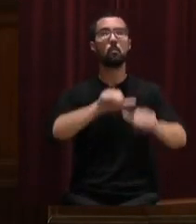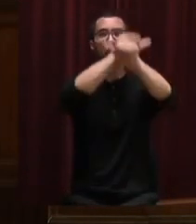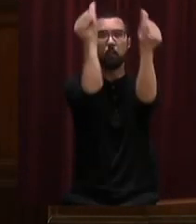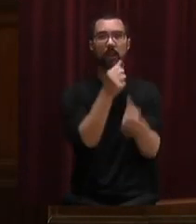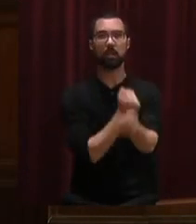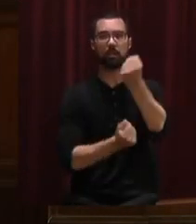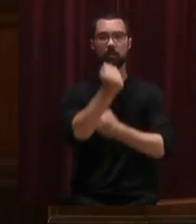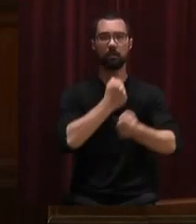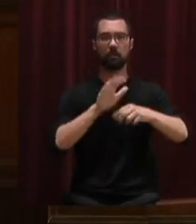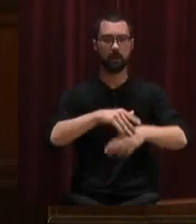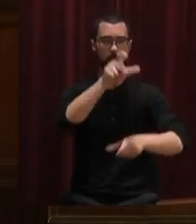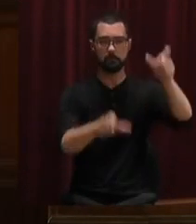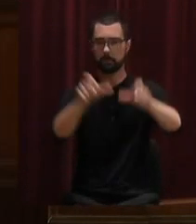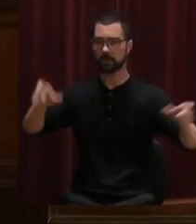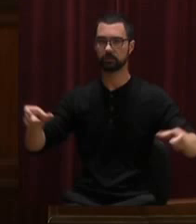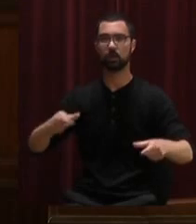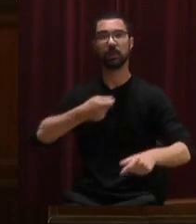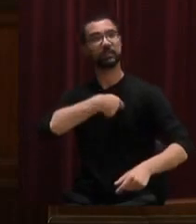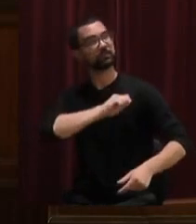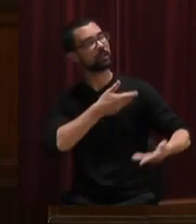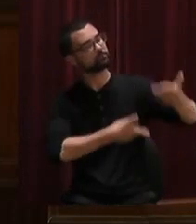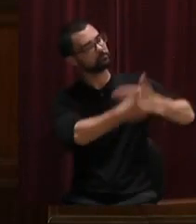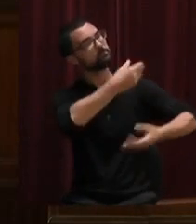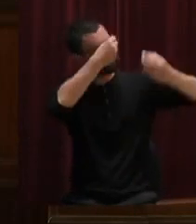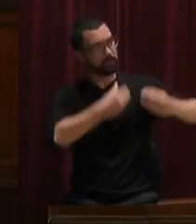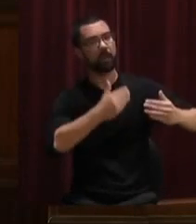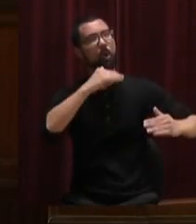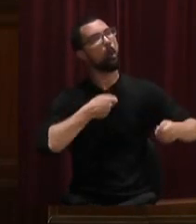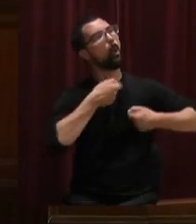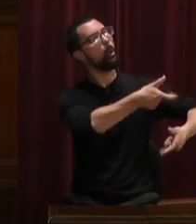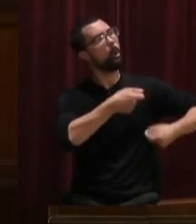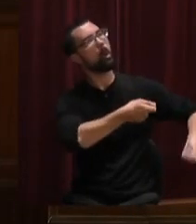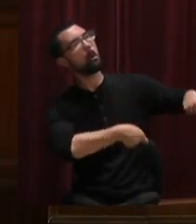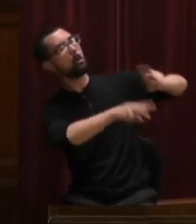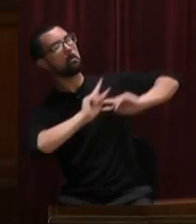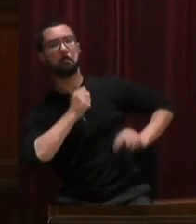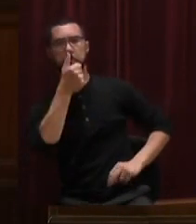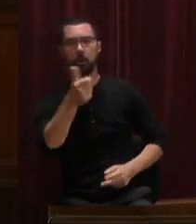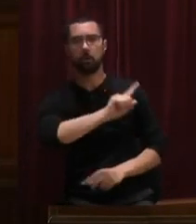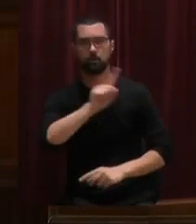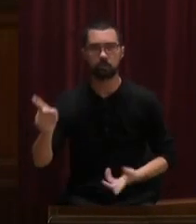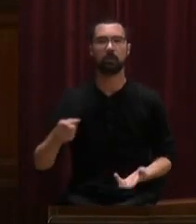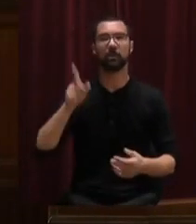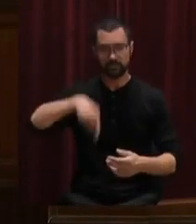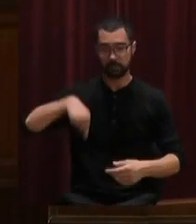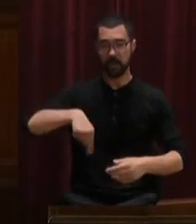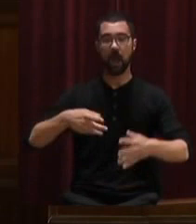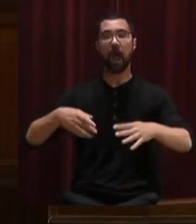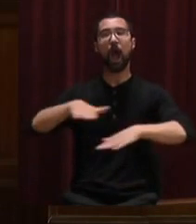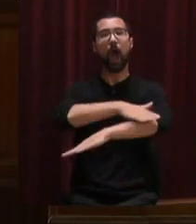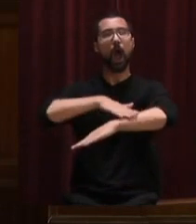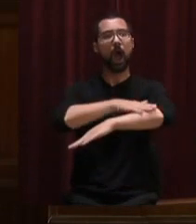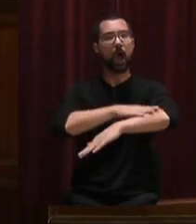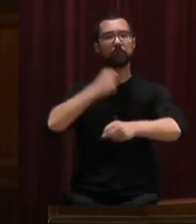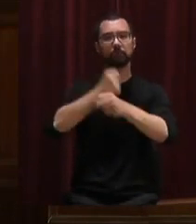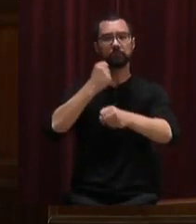les Illes Balears a la resta de l'Estat. Segon, un acord que faci més eficient la nostra administració i poder garantir així